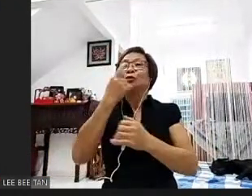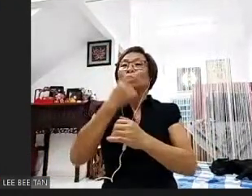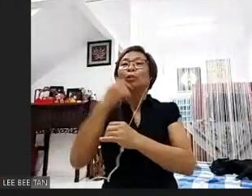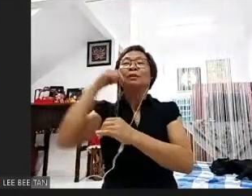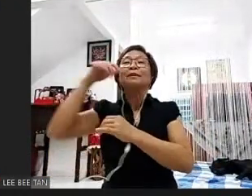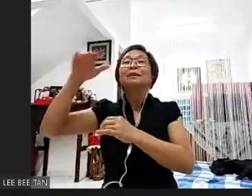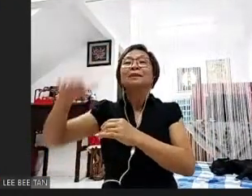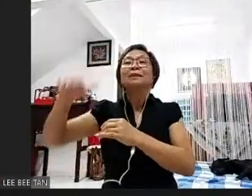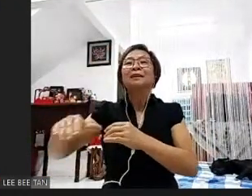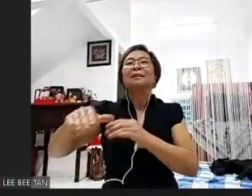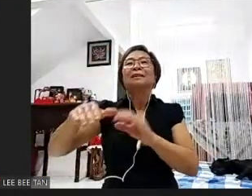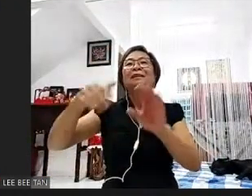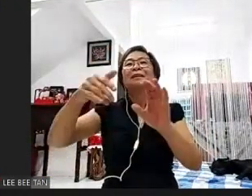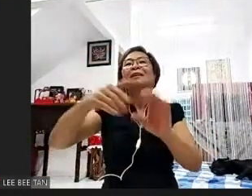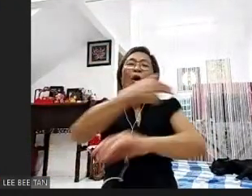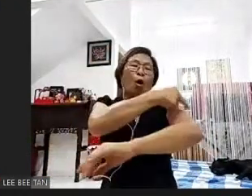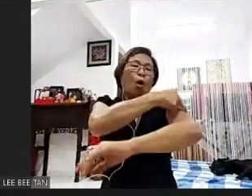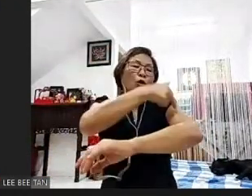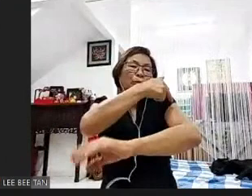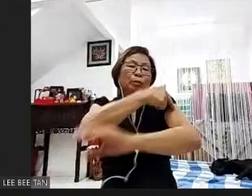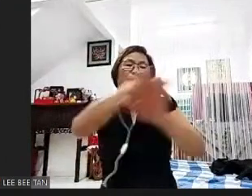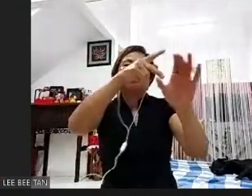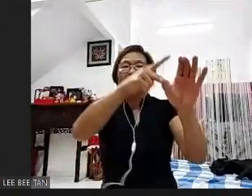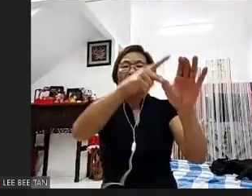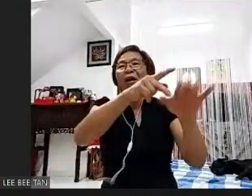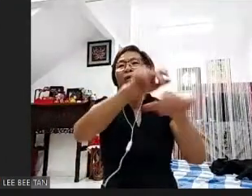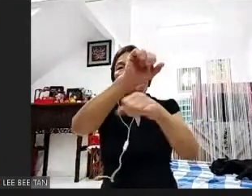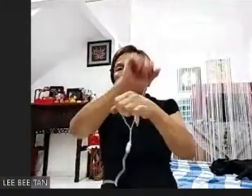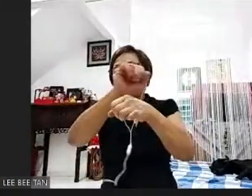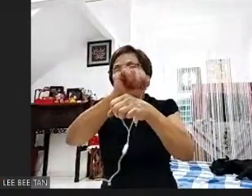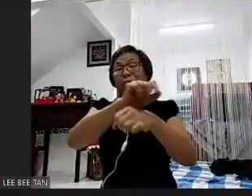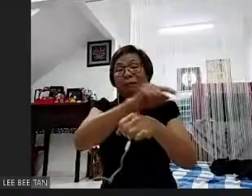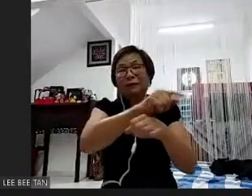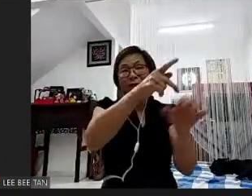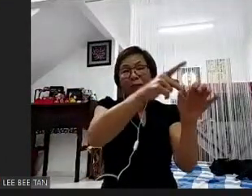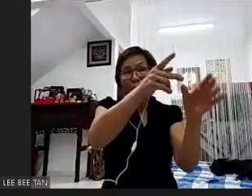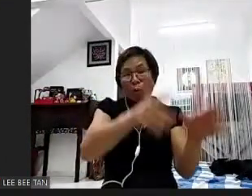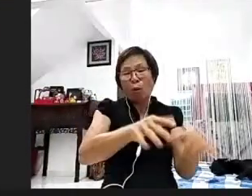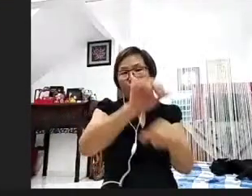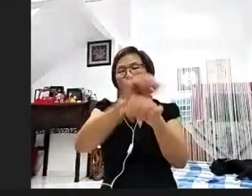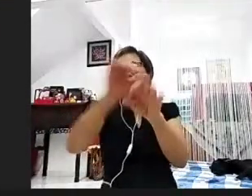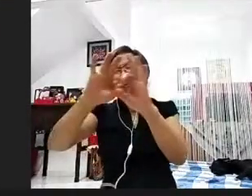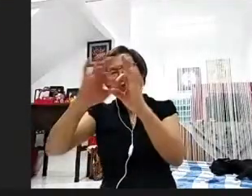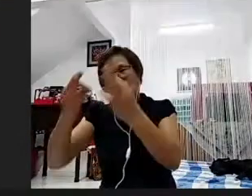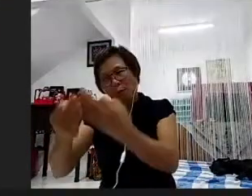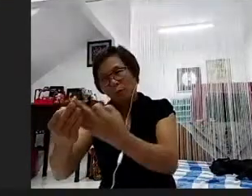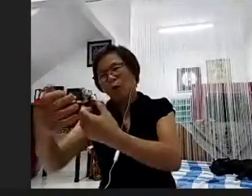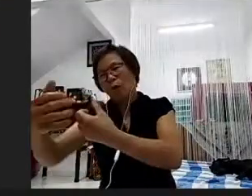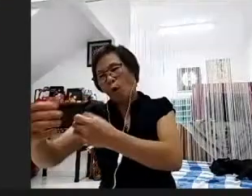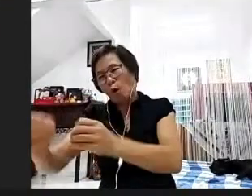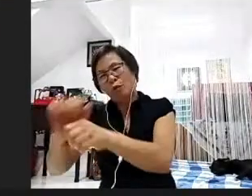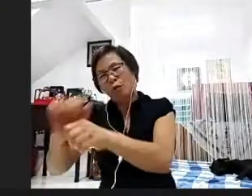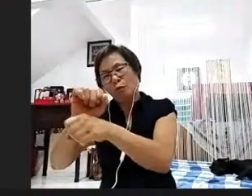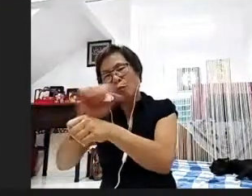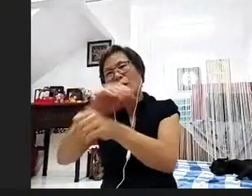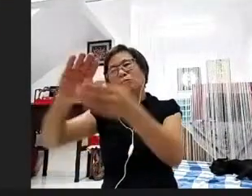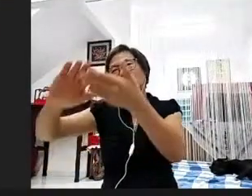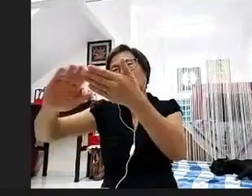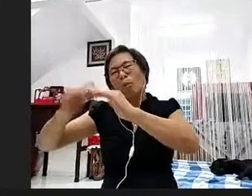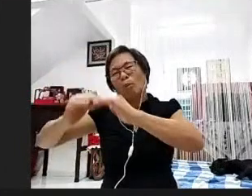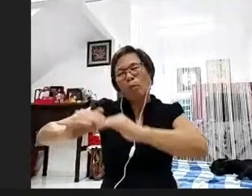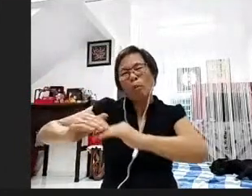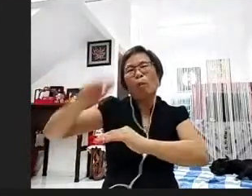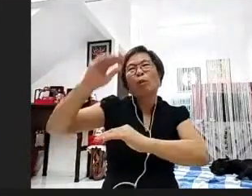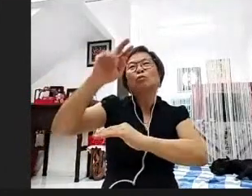clinical psychologist, works with individual, family, workplace, and community for more than